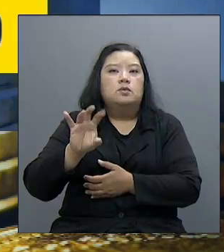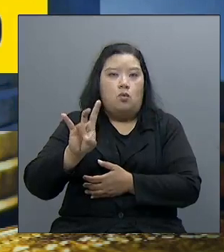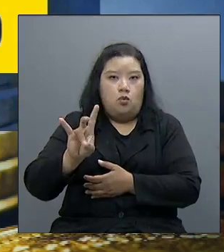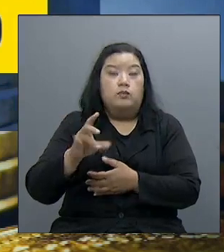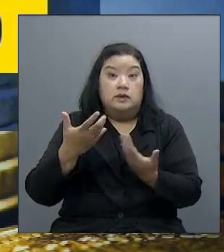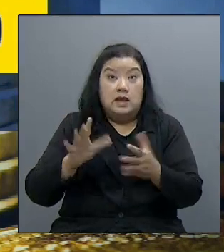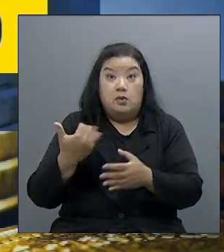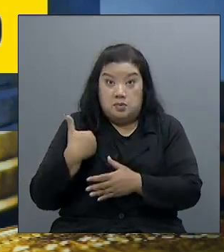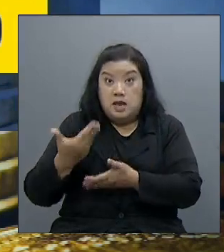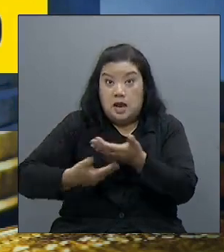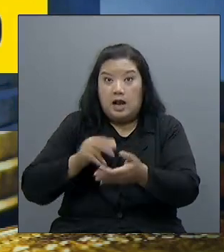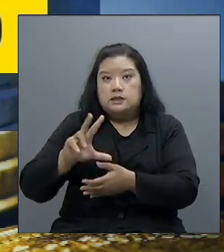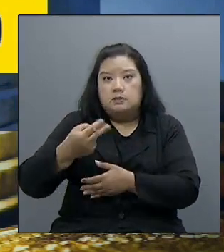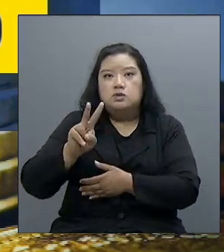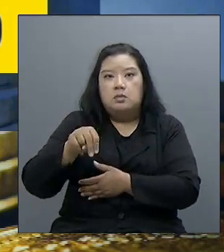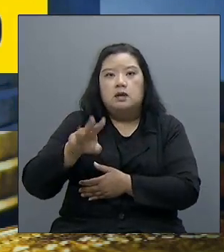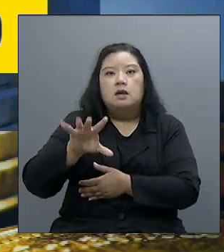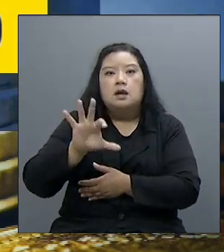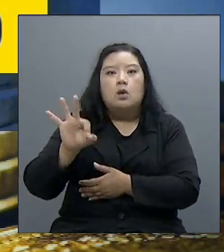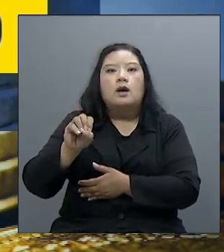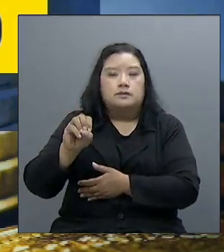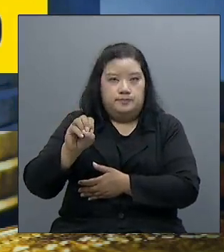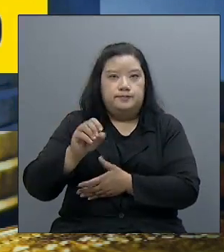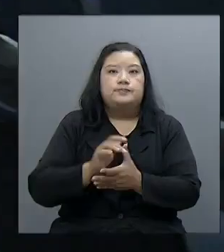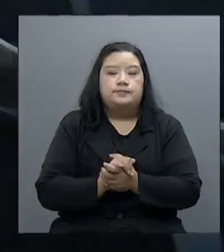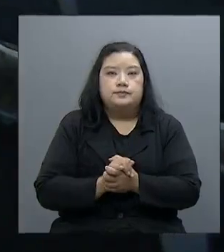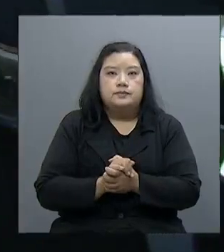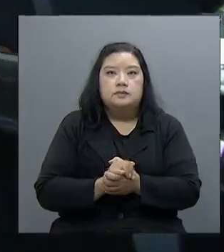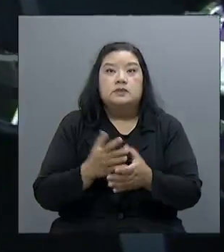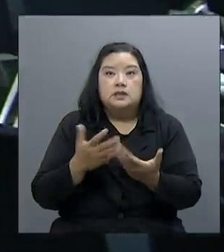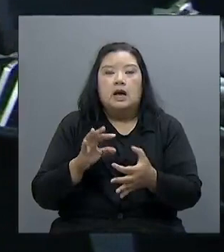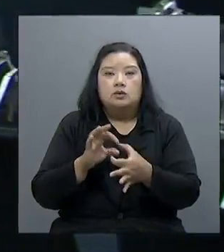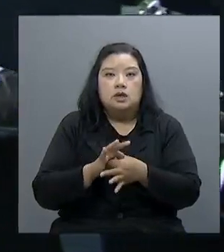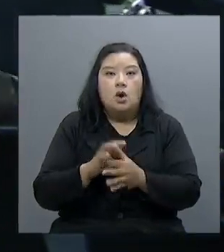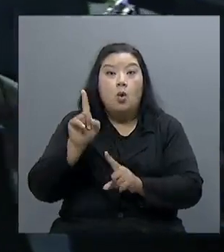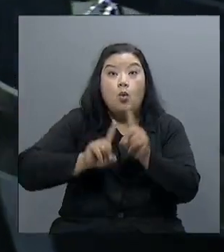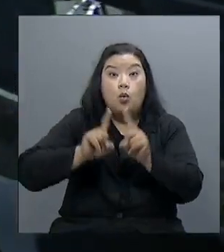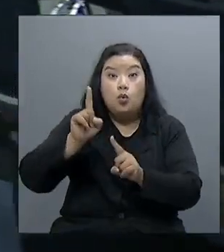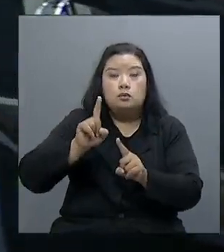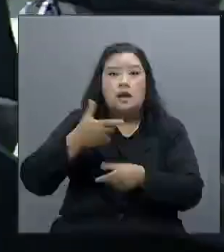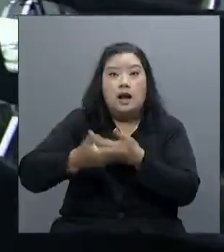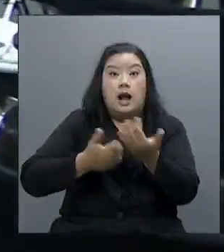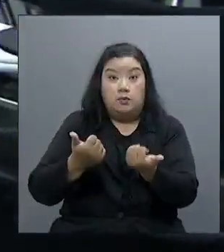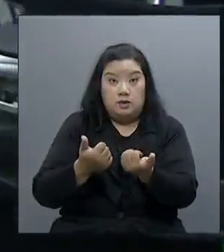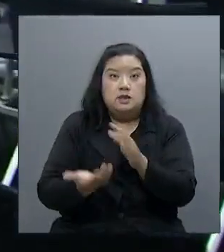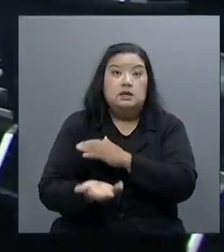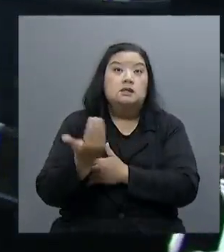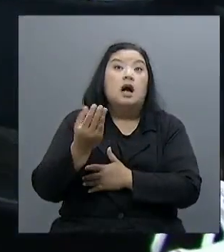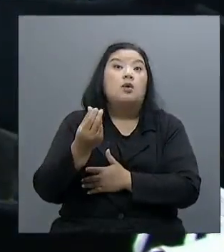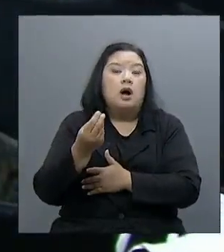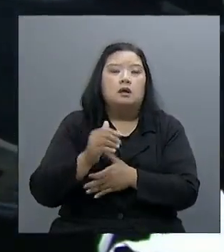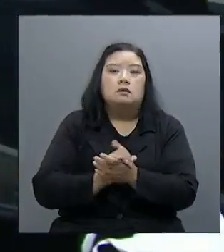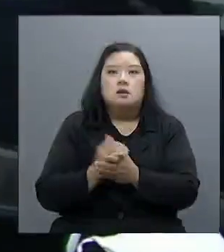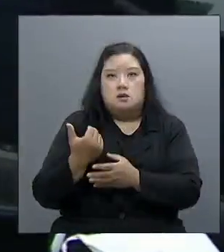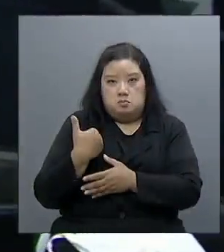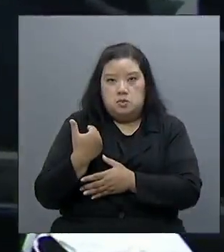31,000 950 10บาทค่ะส่วนทิศทางตลาดหุ้นนะคะเปิดตลาดเช้ามานักวิเคราะห์จากบริษัท